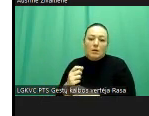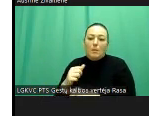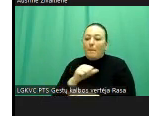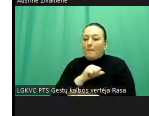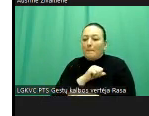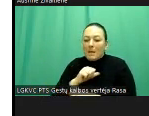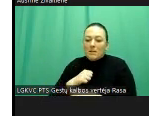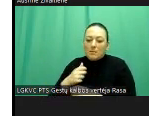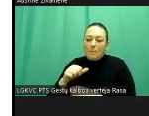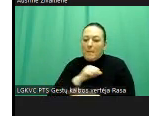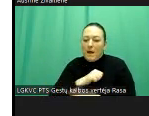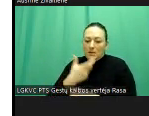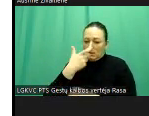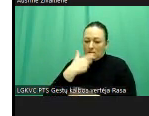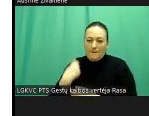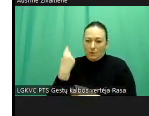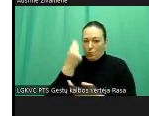portretus.